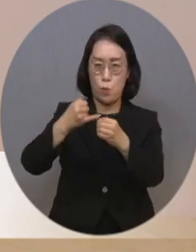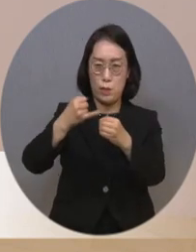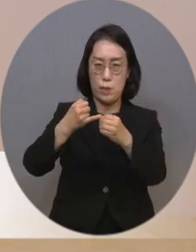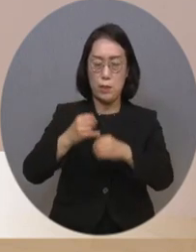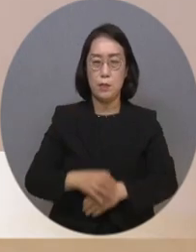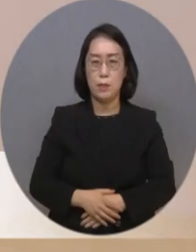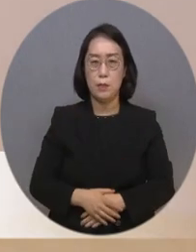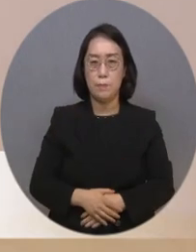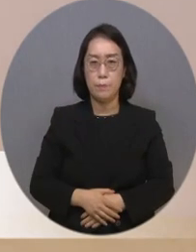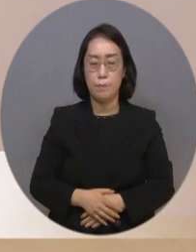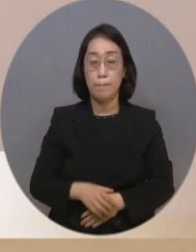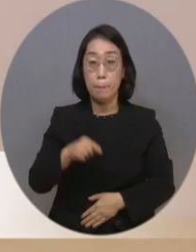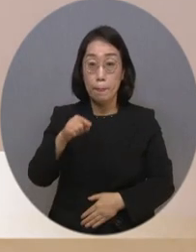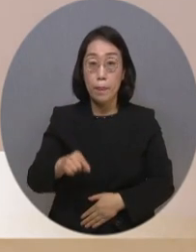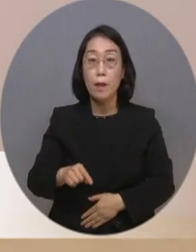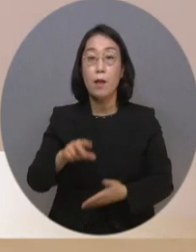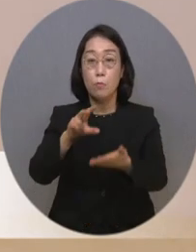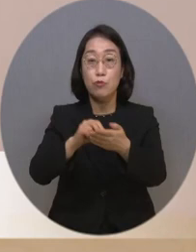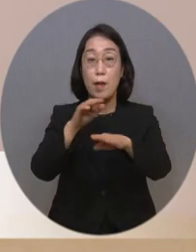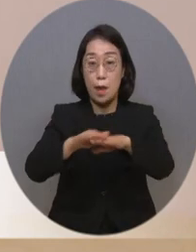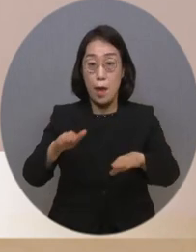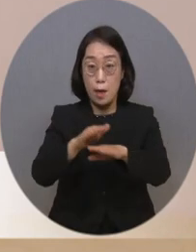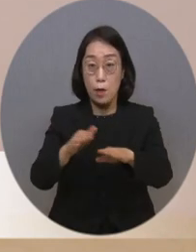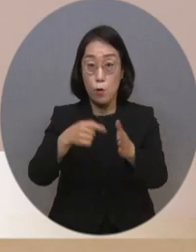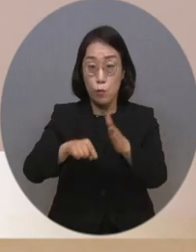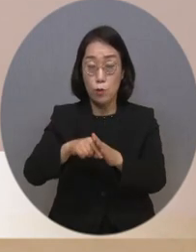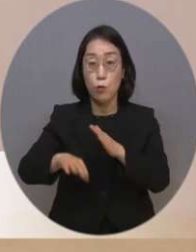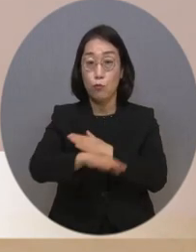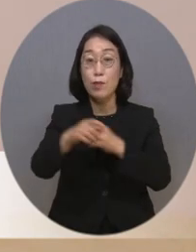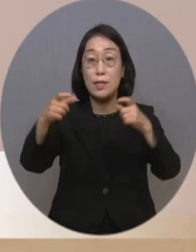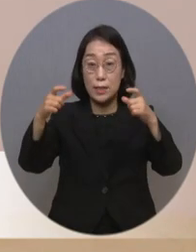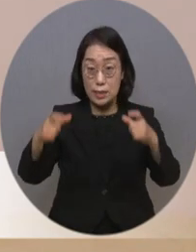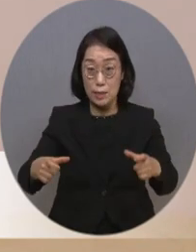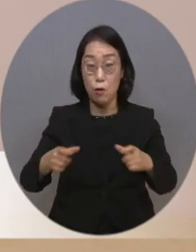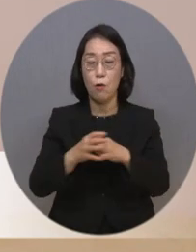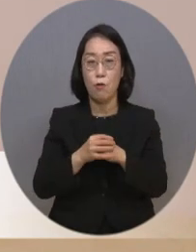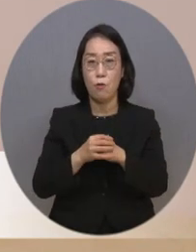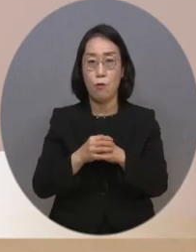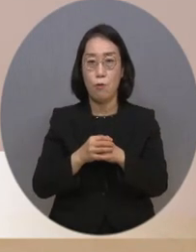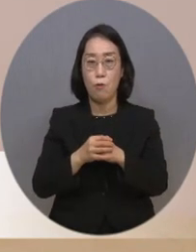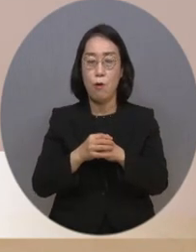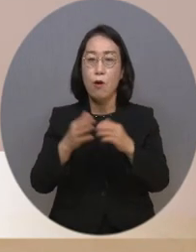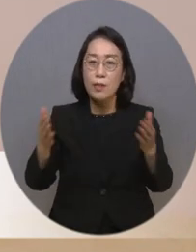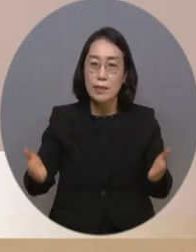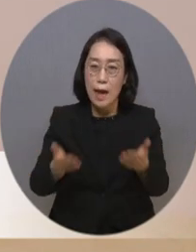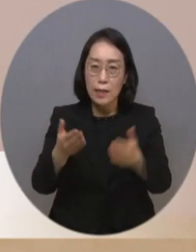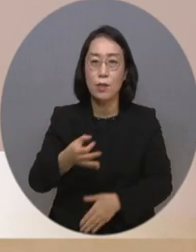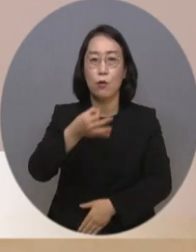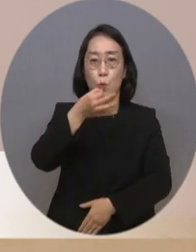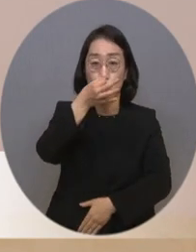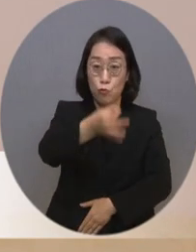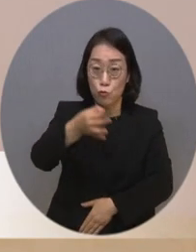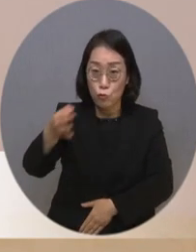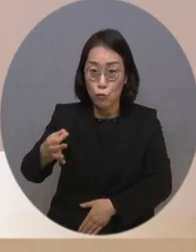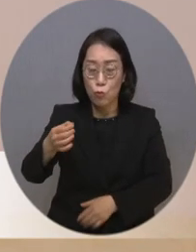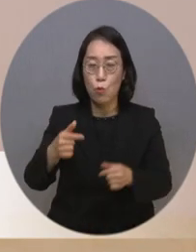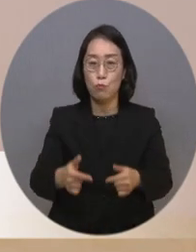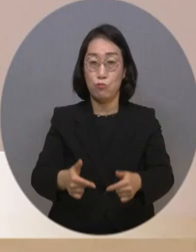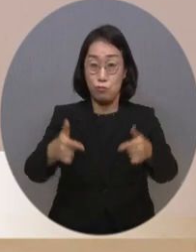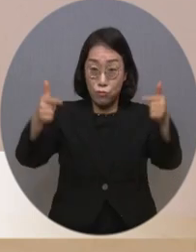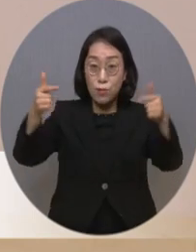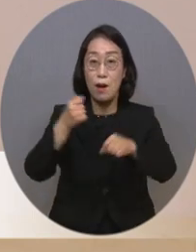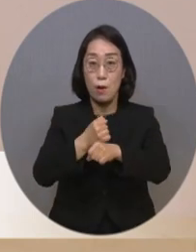있습니다. 이를 극복하기 위해 우리 고흥군은 출산 장려금 등 지원을 대폭